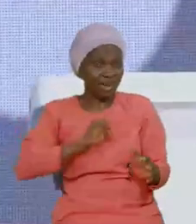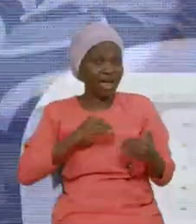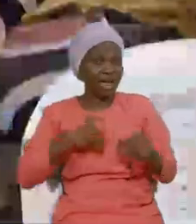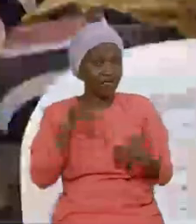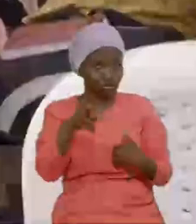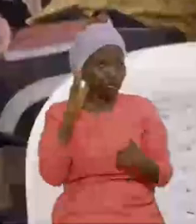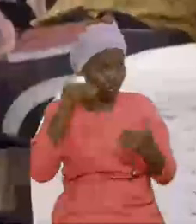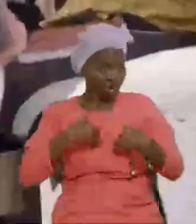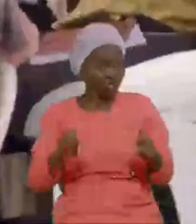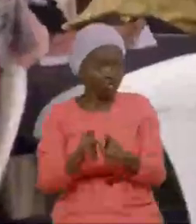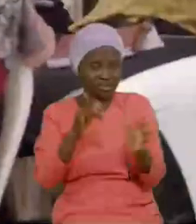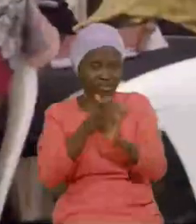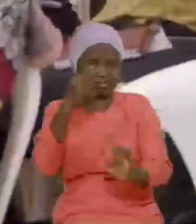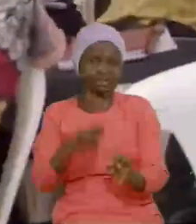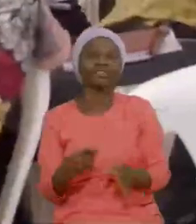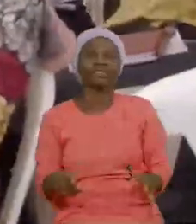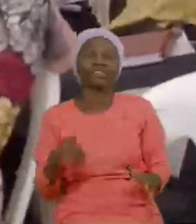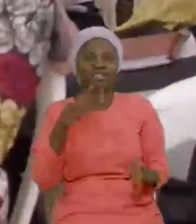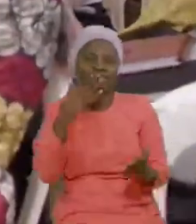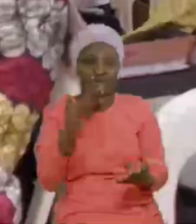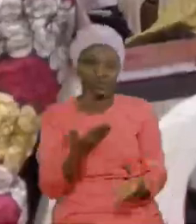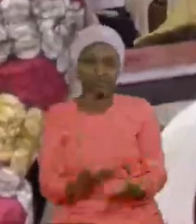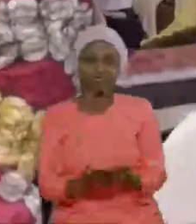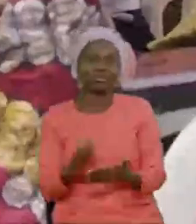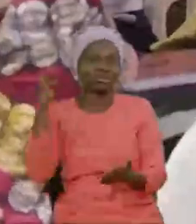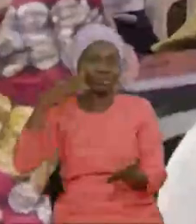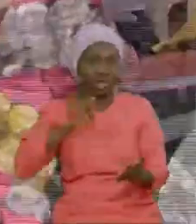La même gloire que j'ai, tu l'auras.